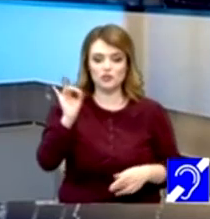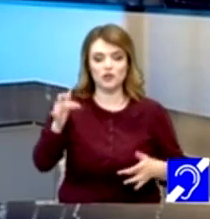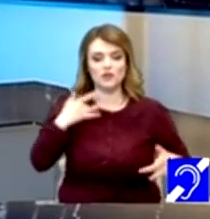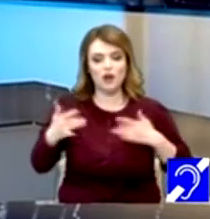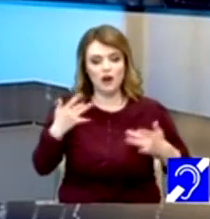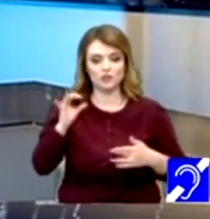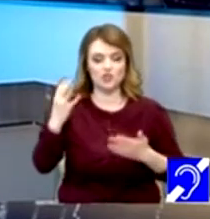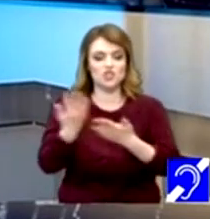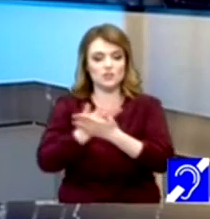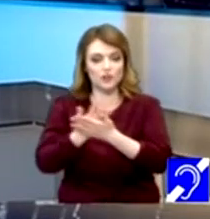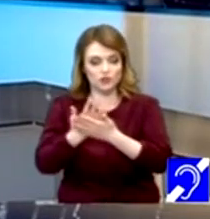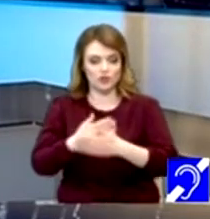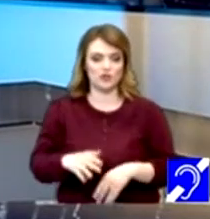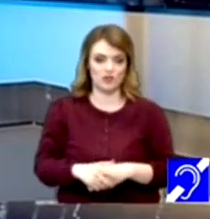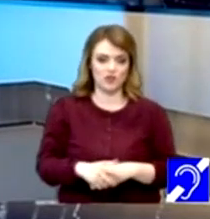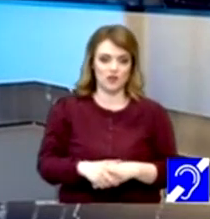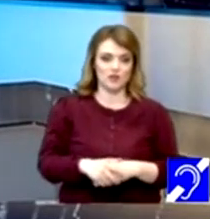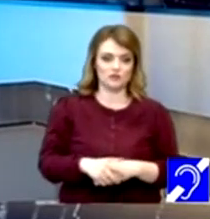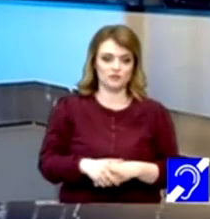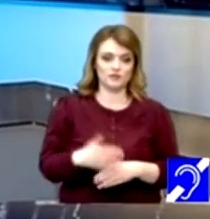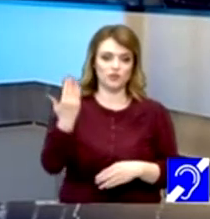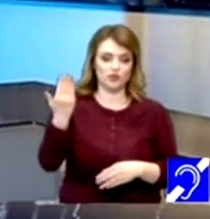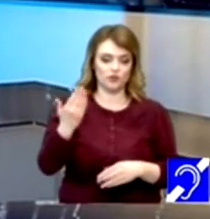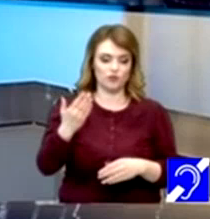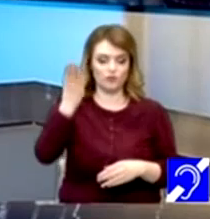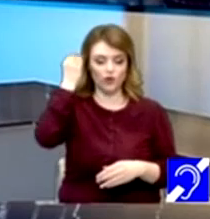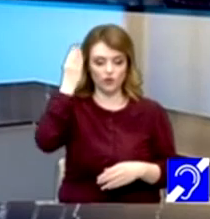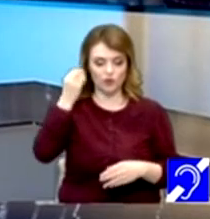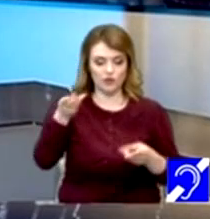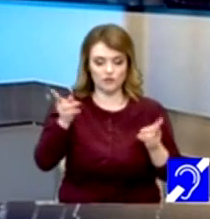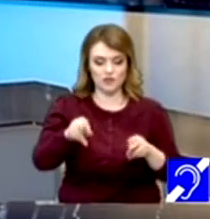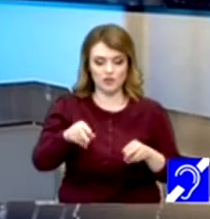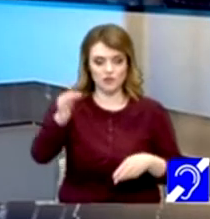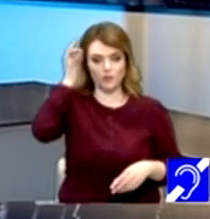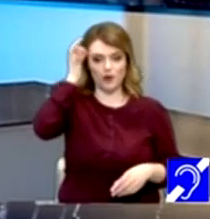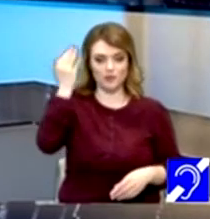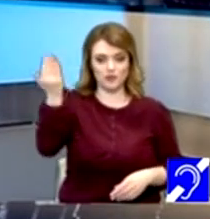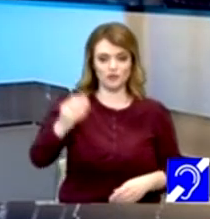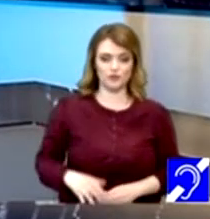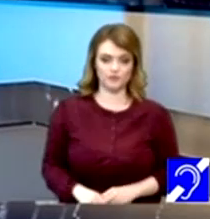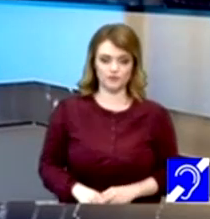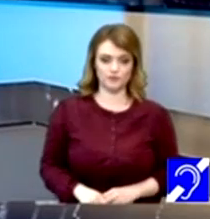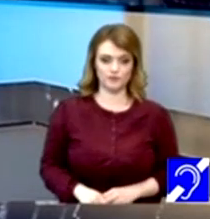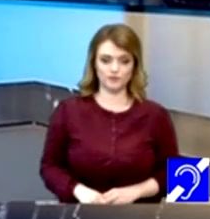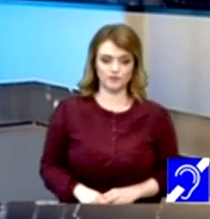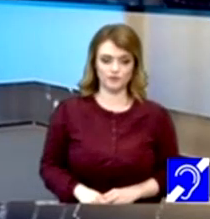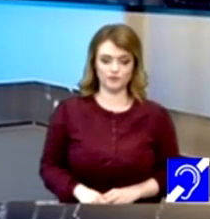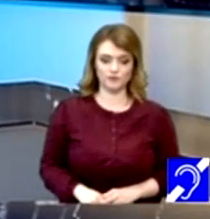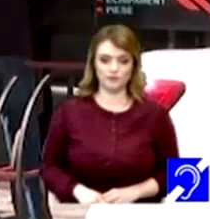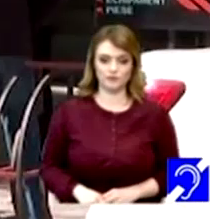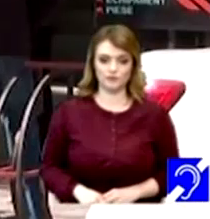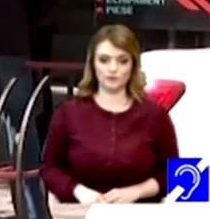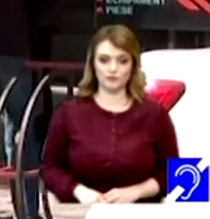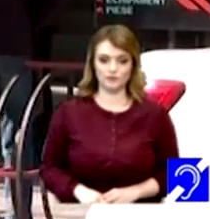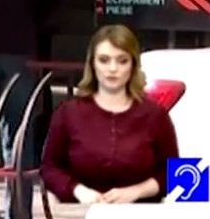și cinematografiei scrisă cu demnitate și cu talent, au mărturisit cei care l-au cunoscut pe Boris Becket.